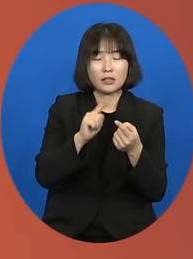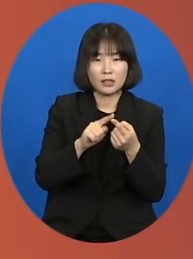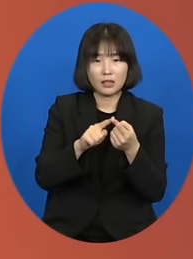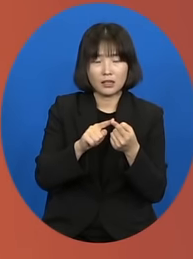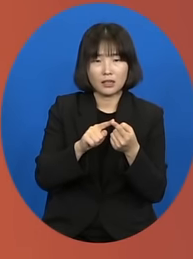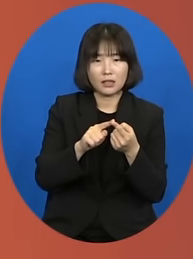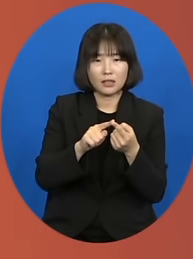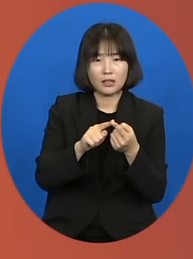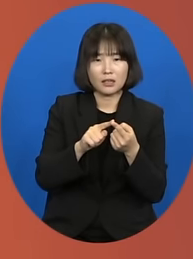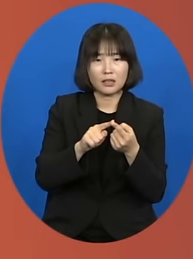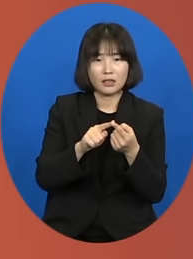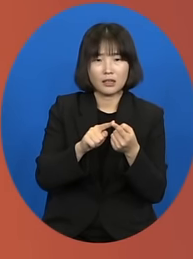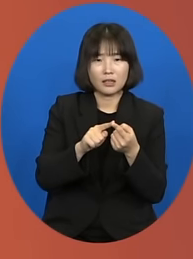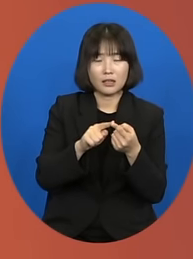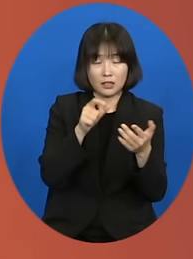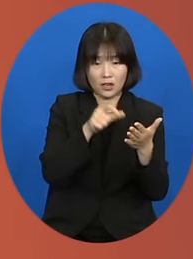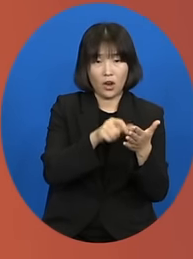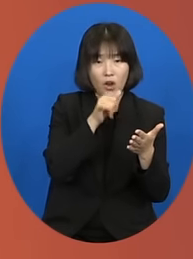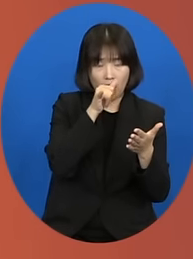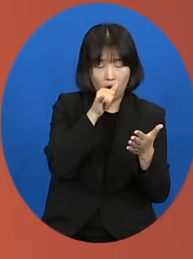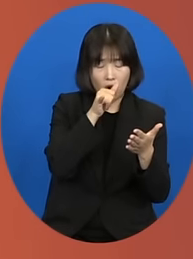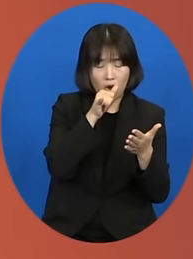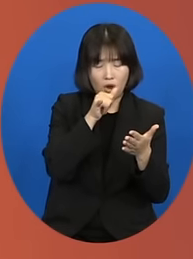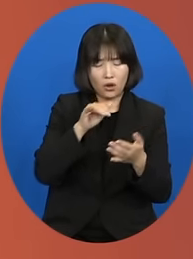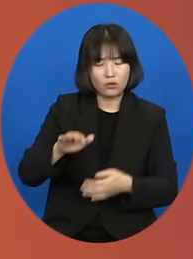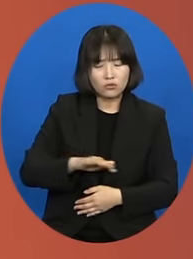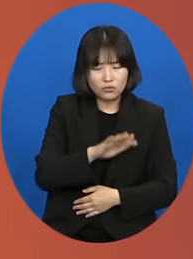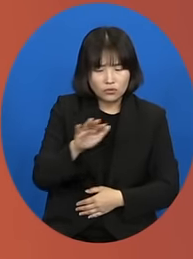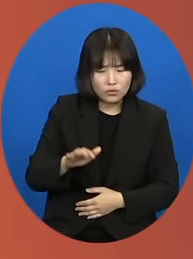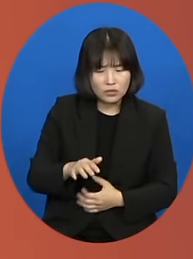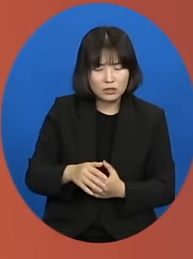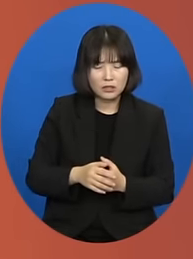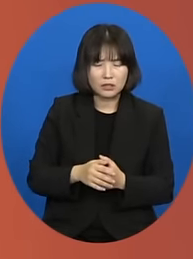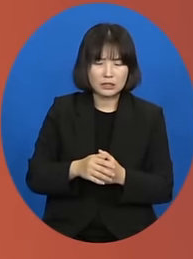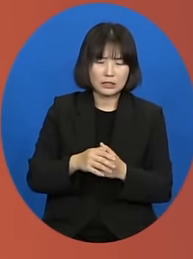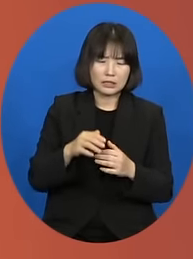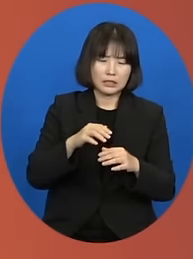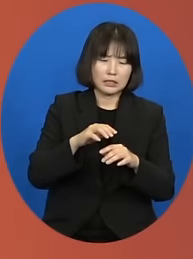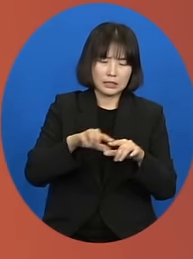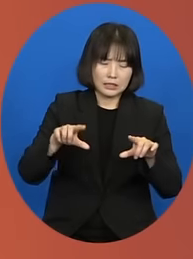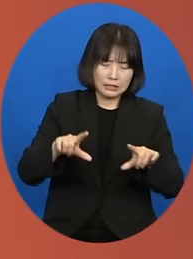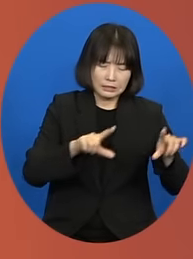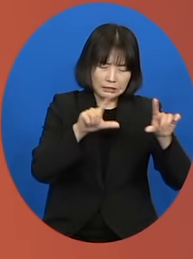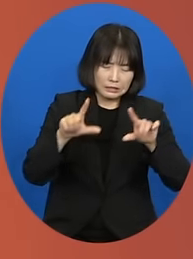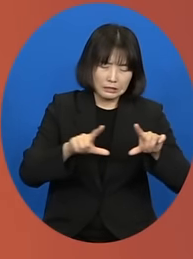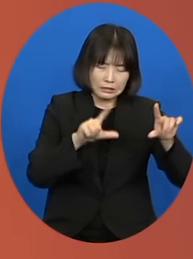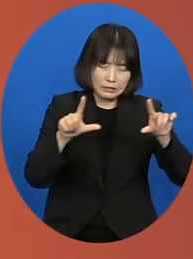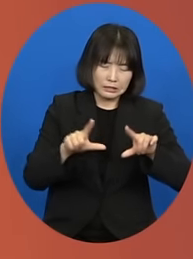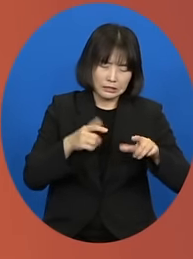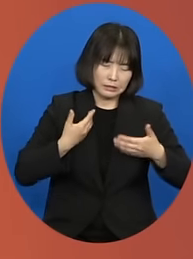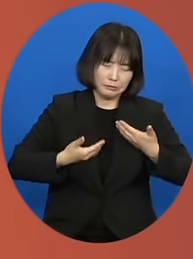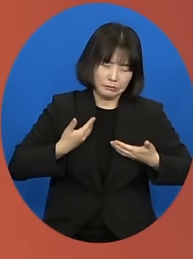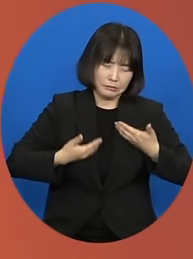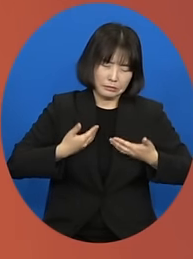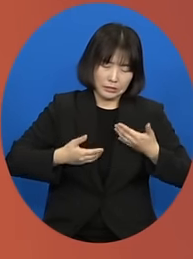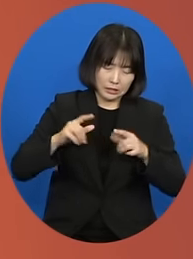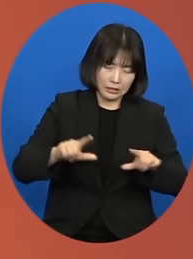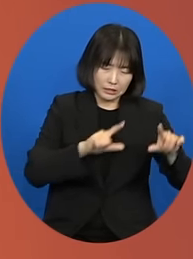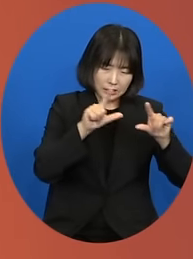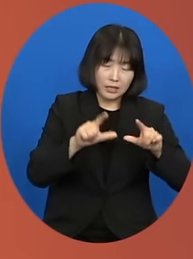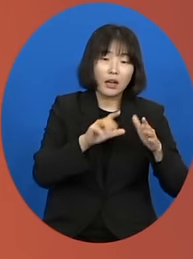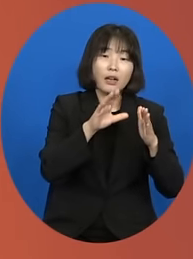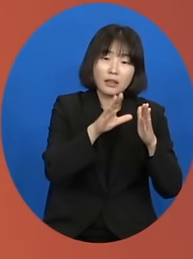그냥 일상에서 바쁘고 분주하고 정신없으면 그렇게 해서 열심히만 살아가면, 그렇게 살아가다